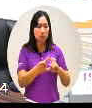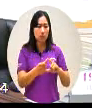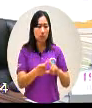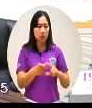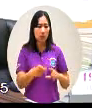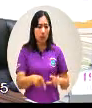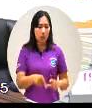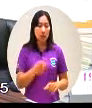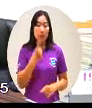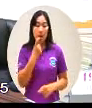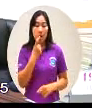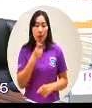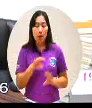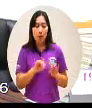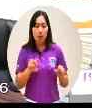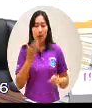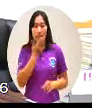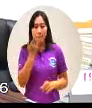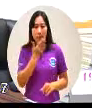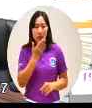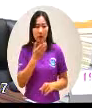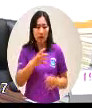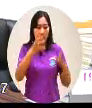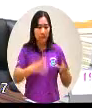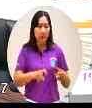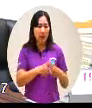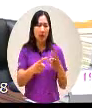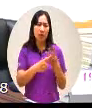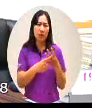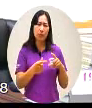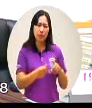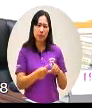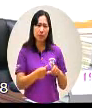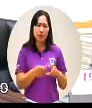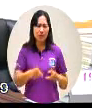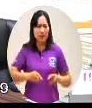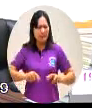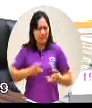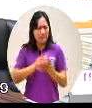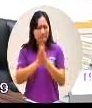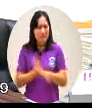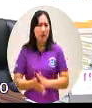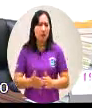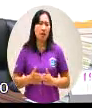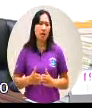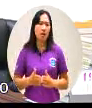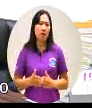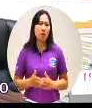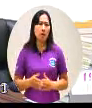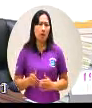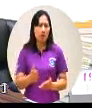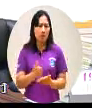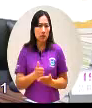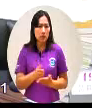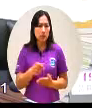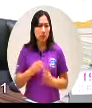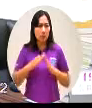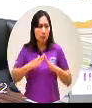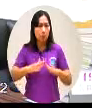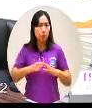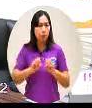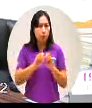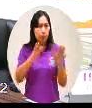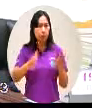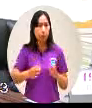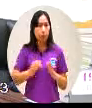来做一个改变嘛？这个我请咱的都发局吼，卢局长，也是讲咱的地震局吼，针对这个的改变的可